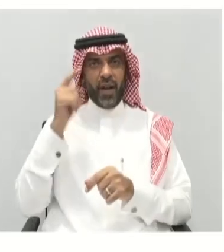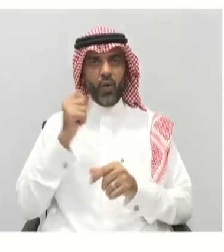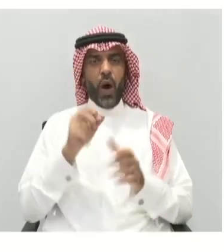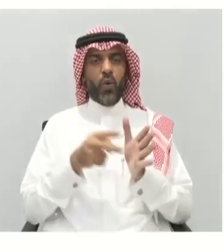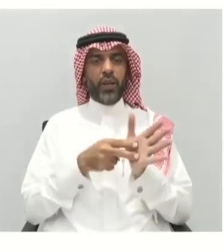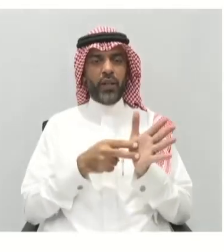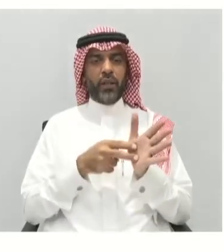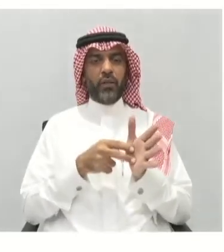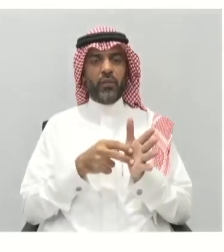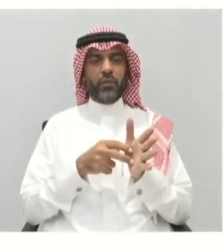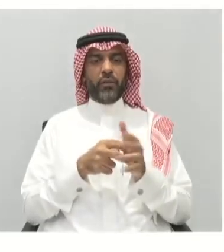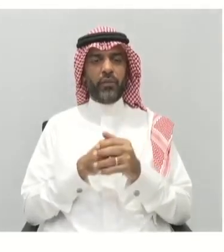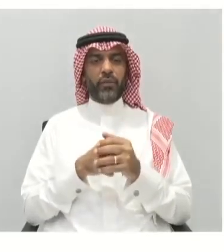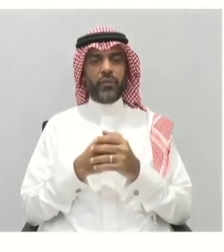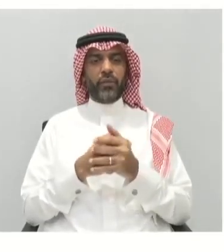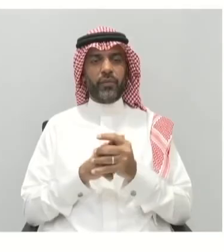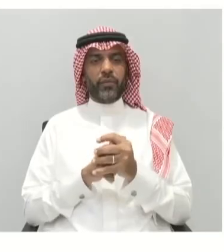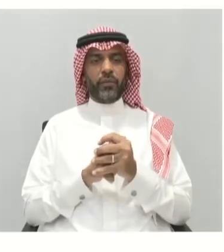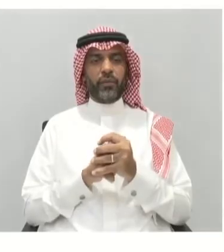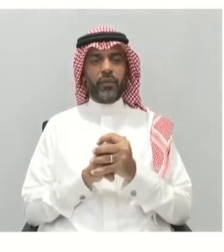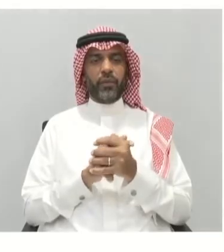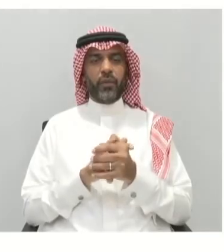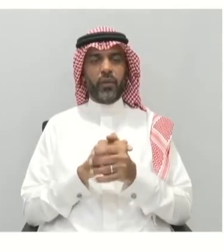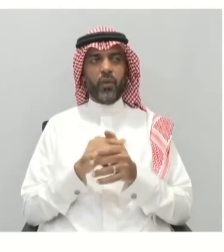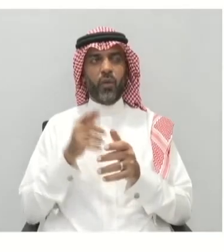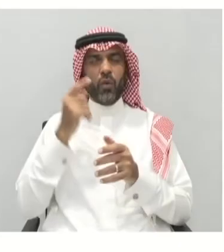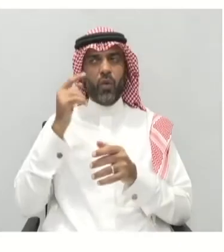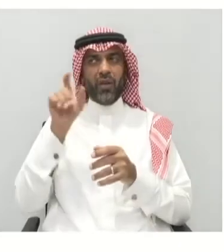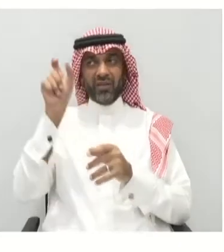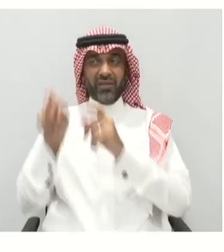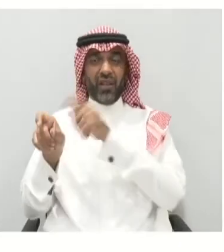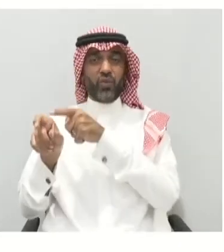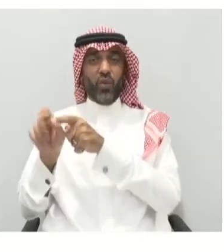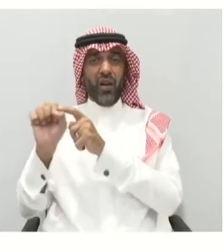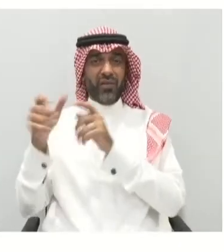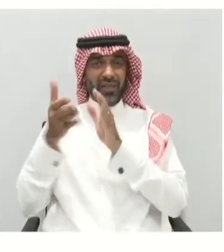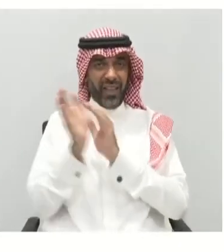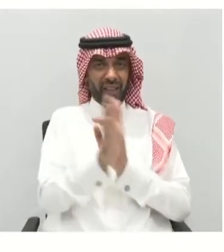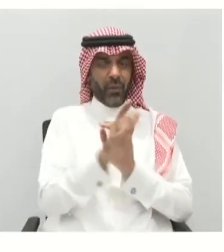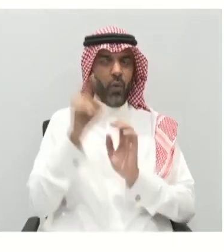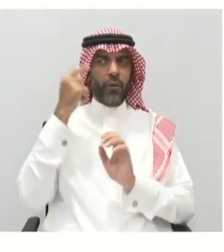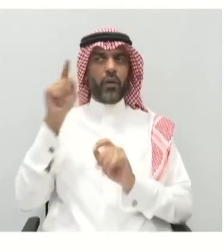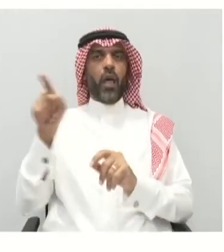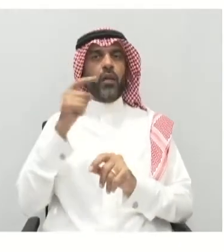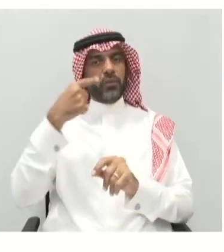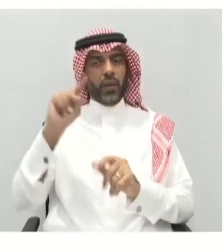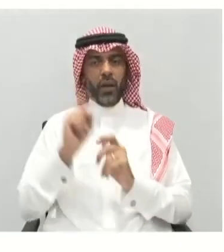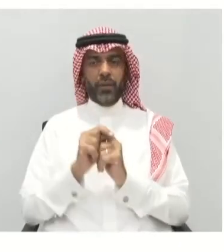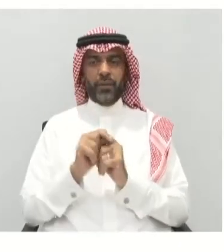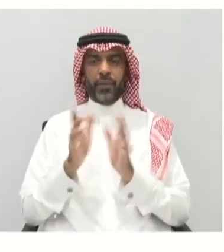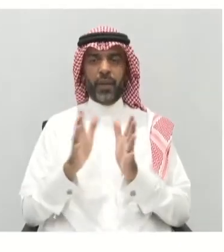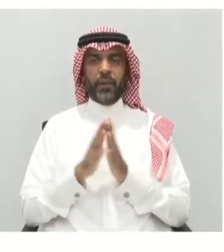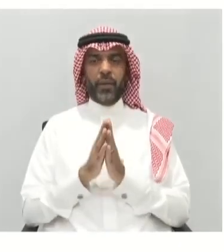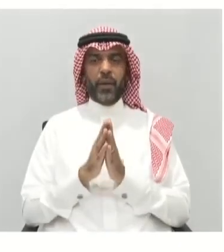يعتقد بصحتها من قبل ما يطرح الادعاء طيب البيانات الداعمه للادعاء هي حقائق براهين